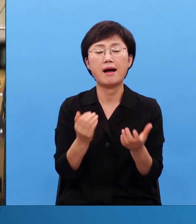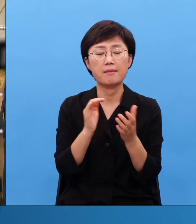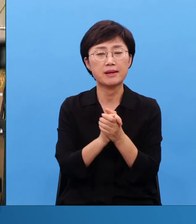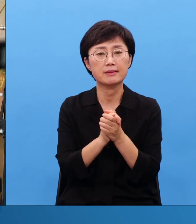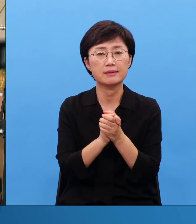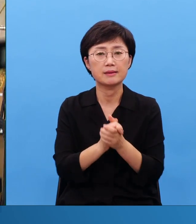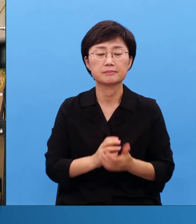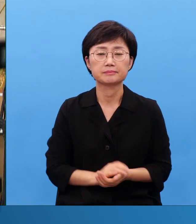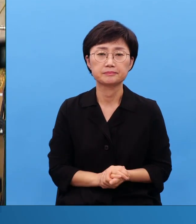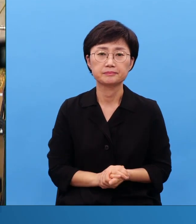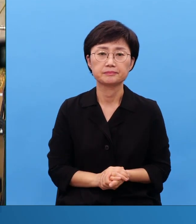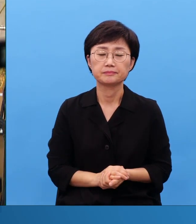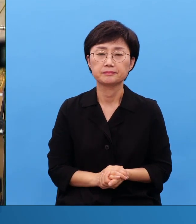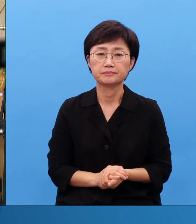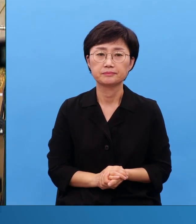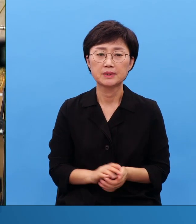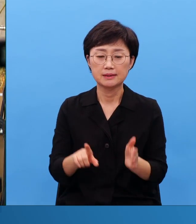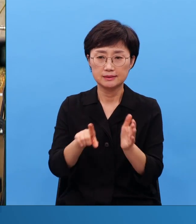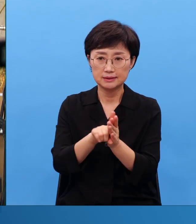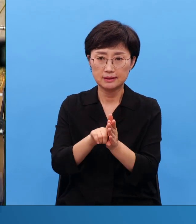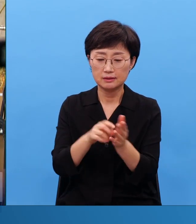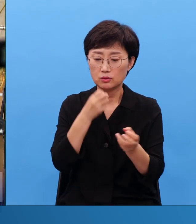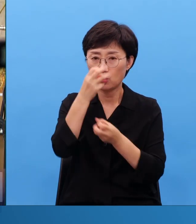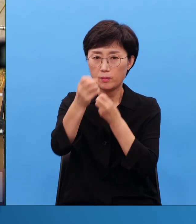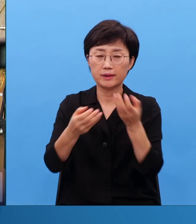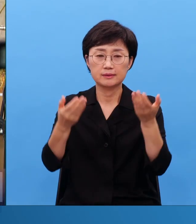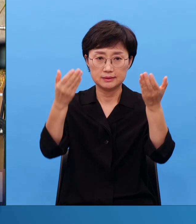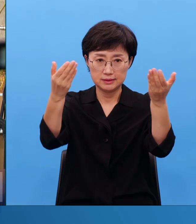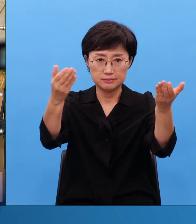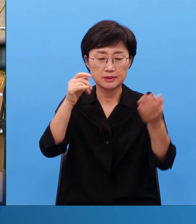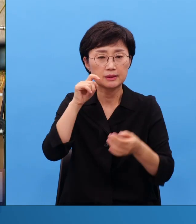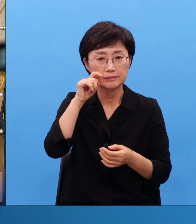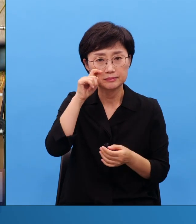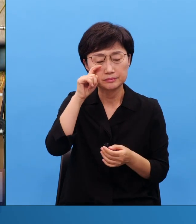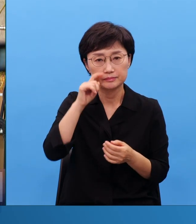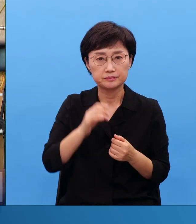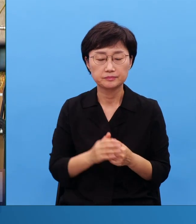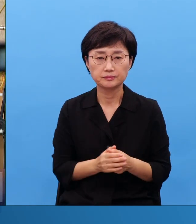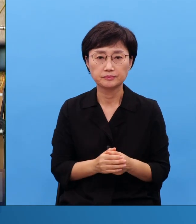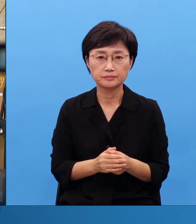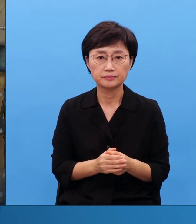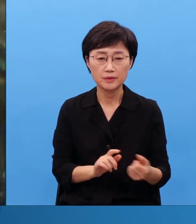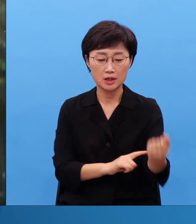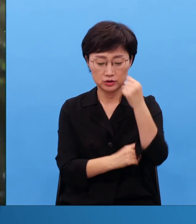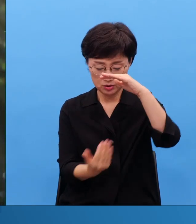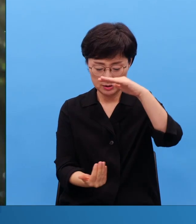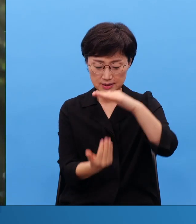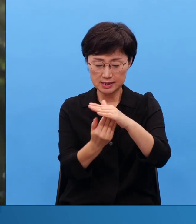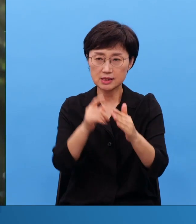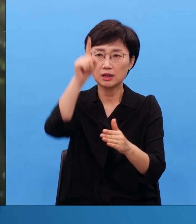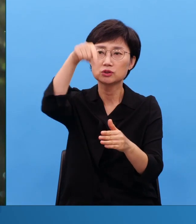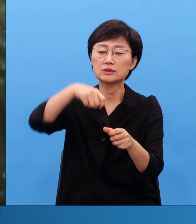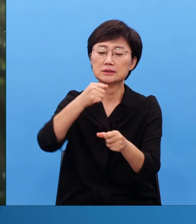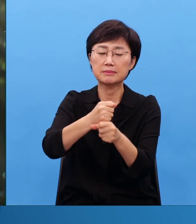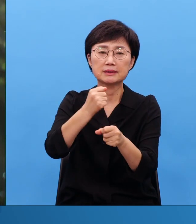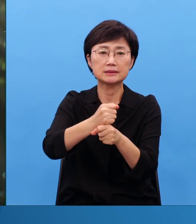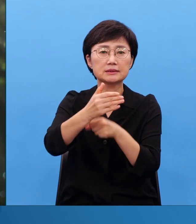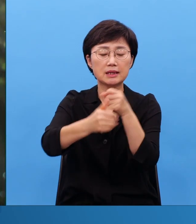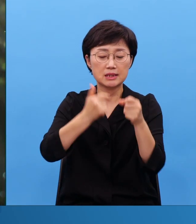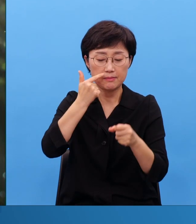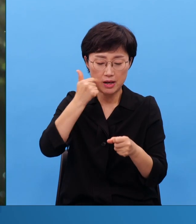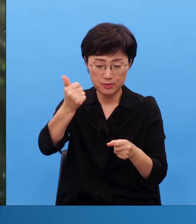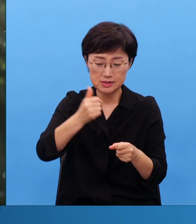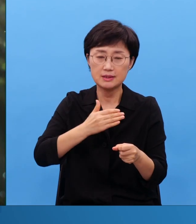기뻐하시는도다. 아멘. 사도신교로 신앙 고백을 드립니다. We'll give our confession of faith to the Apostles' Creed. 전능하사 천지를